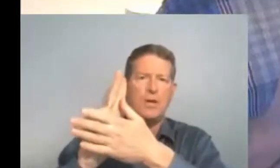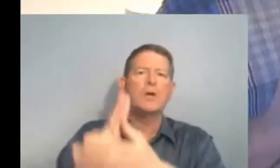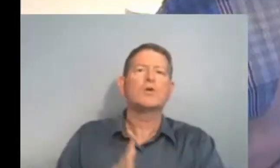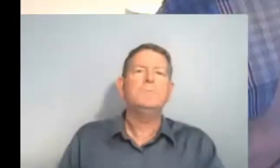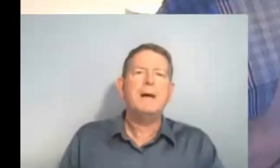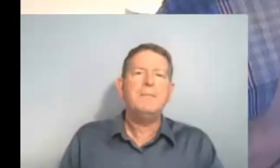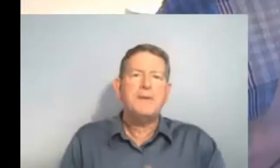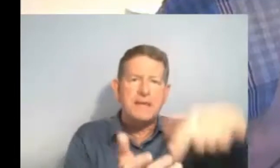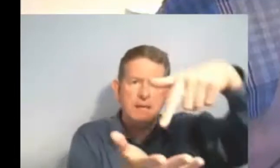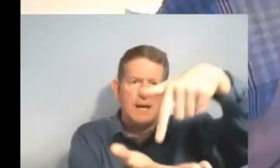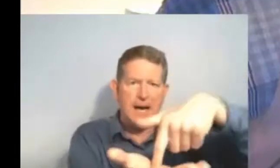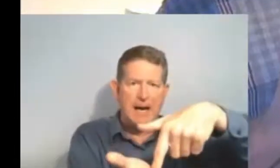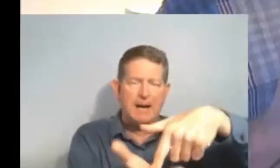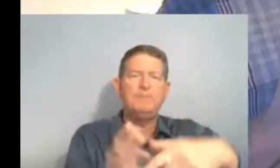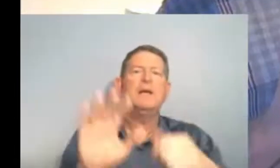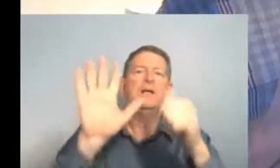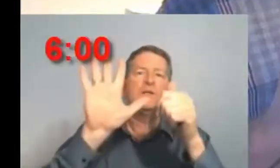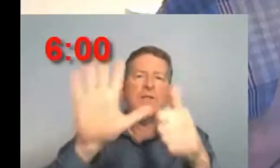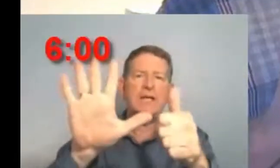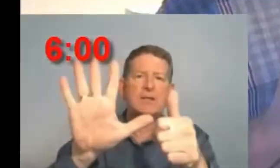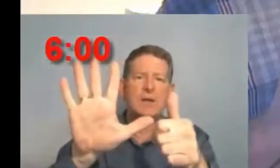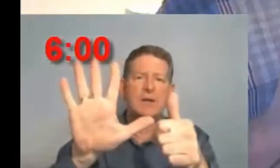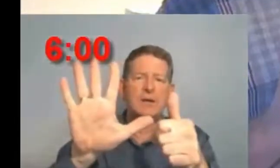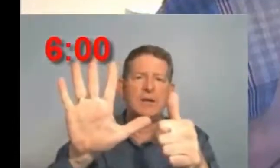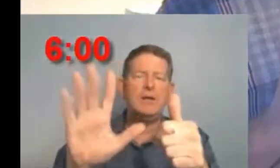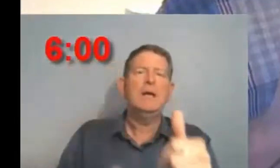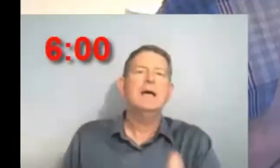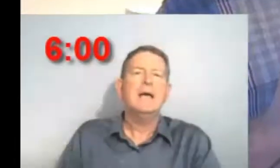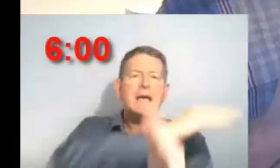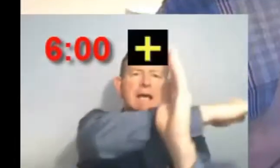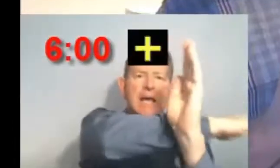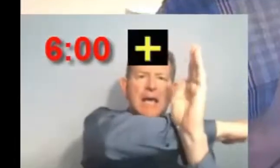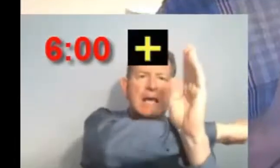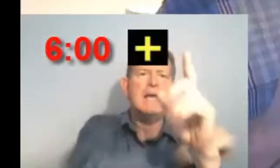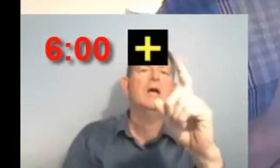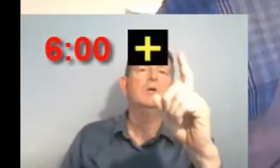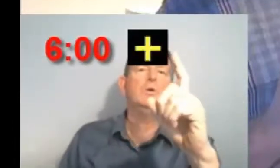m'habille à 6h30.